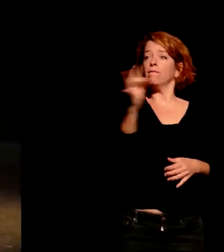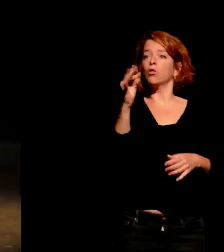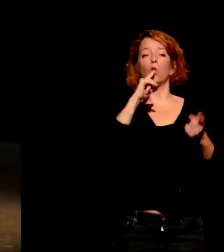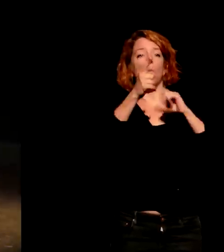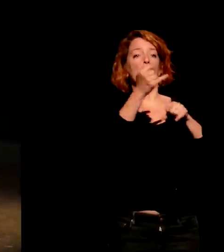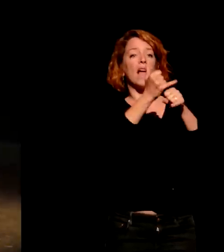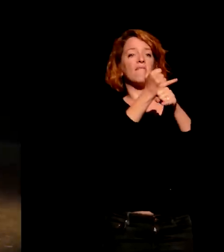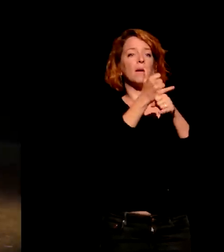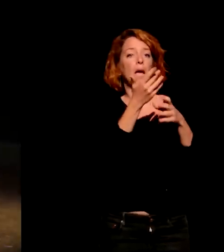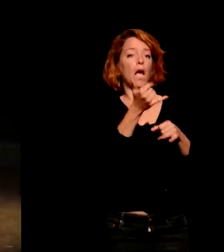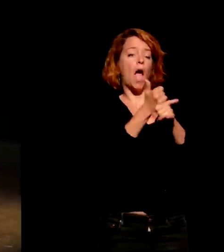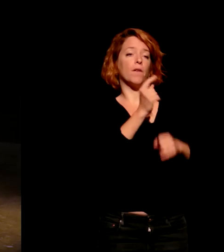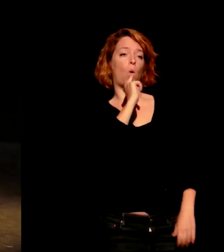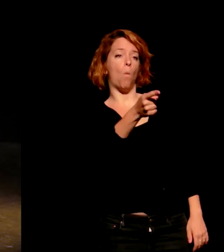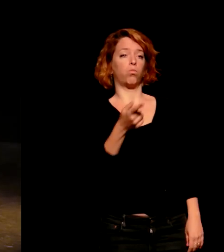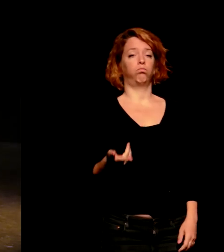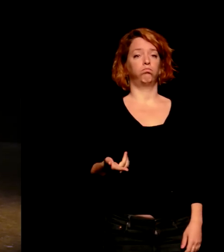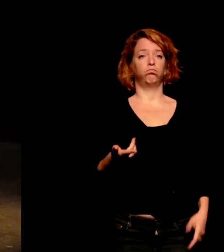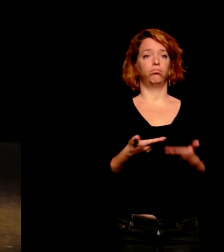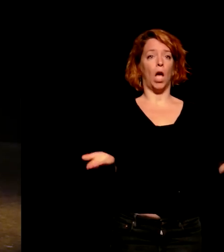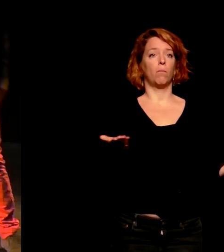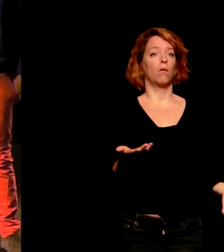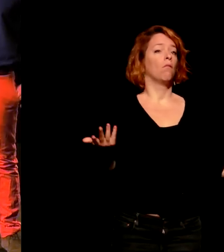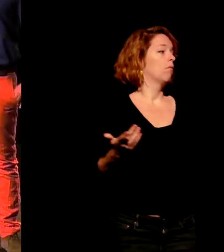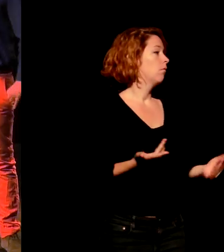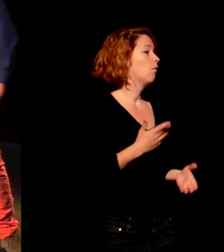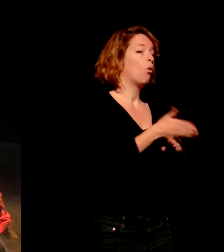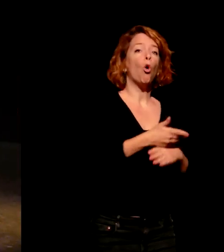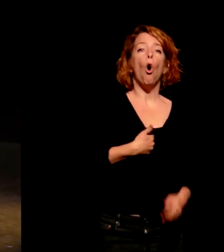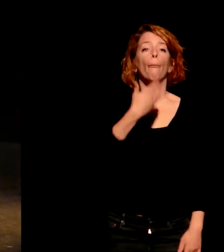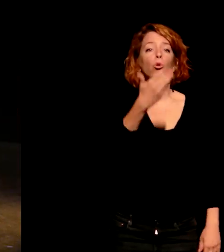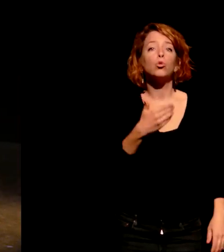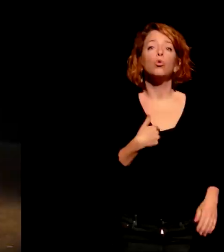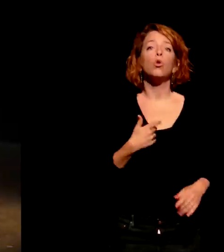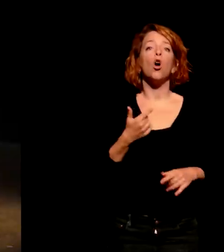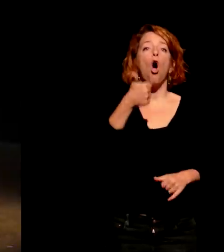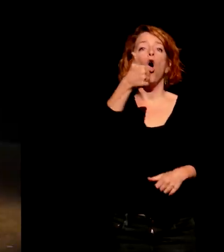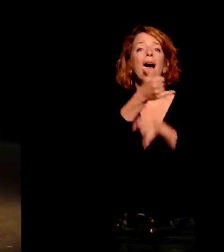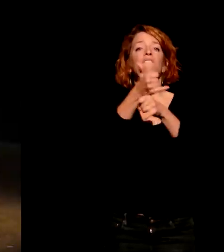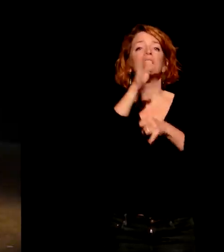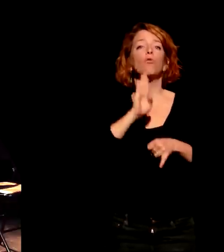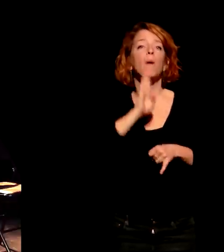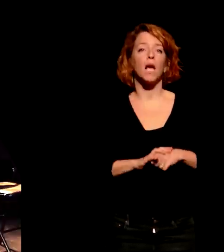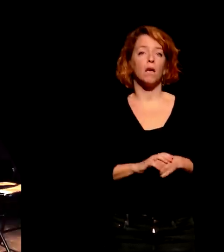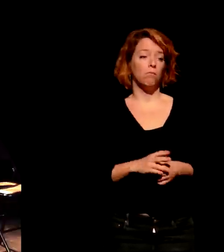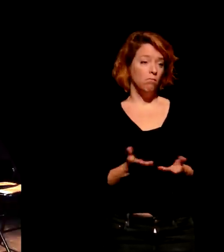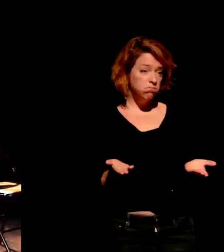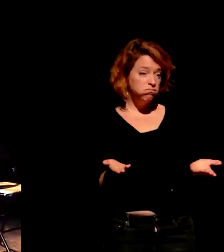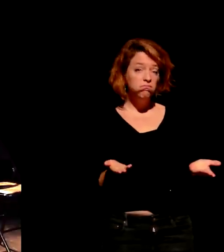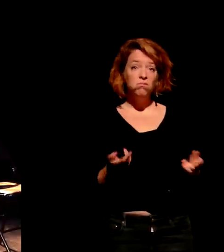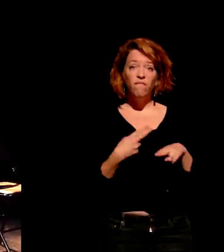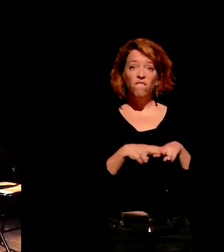mais il n'y a pas de poésie dans la commande de café. On rentre dans un café comme ça, on dit ah, « bonjour, un café s'il vous plaît ». C'est